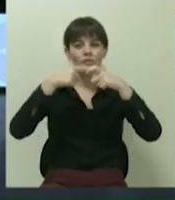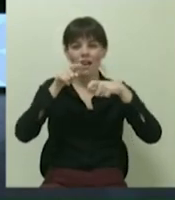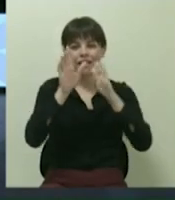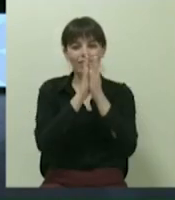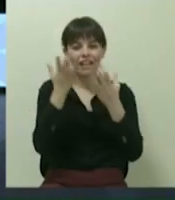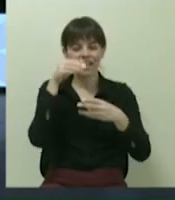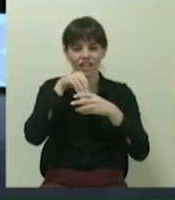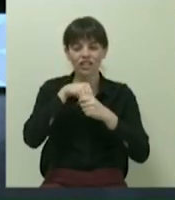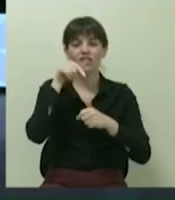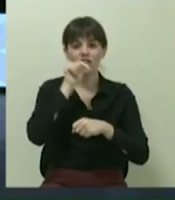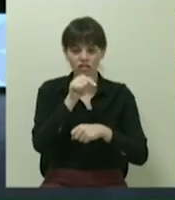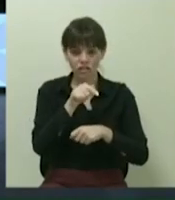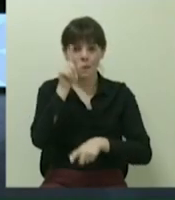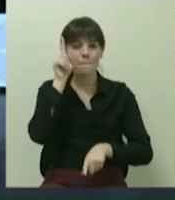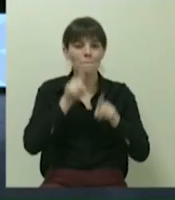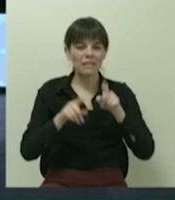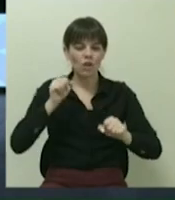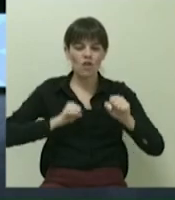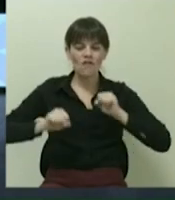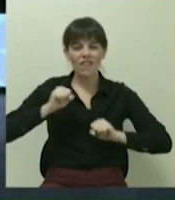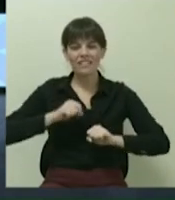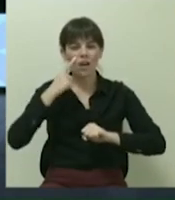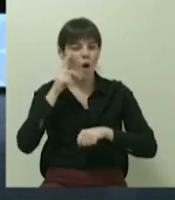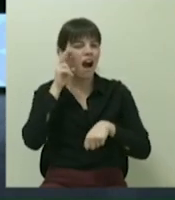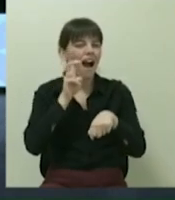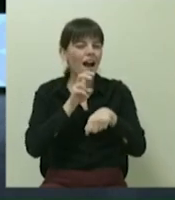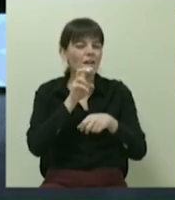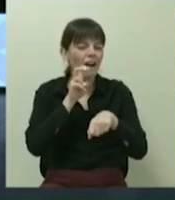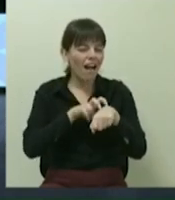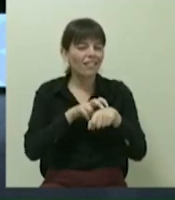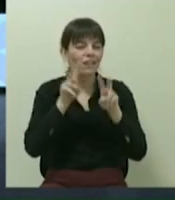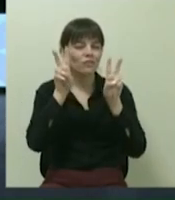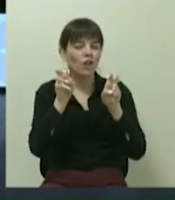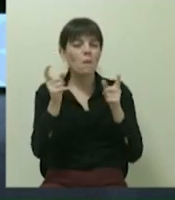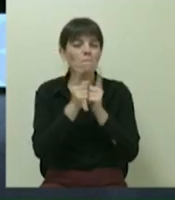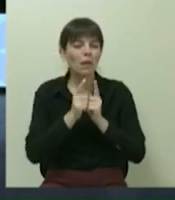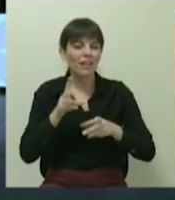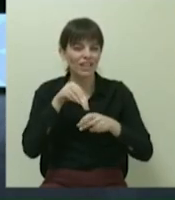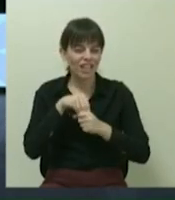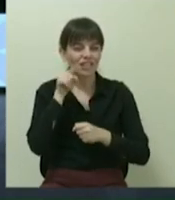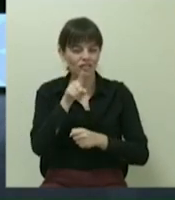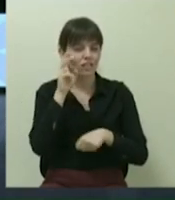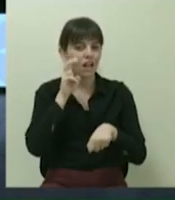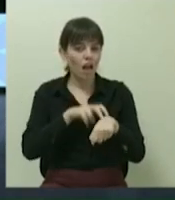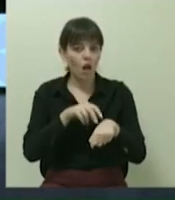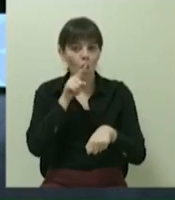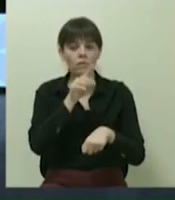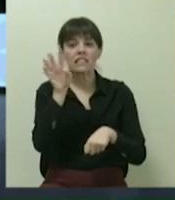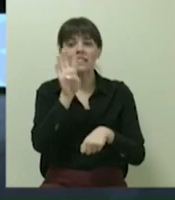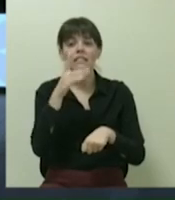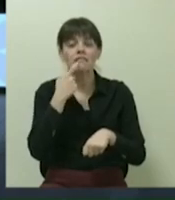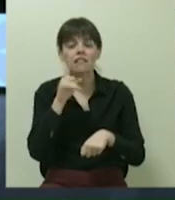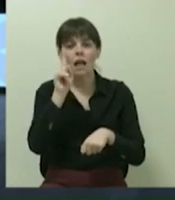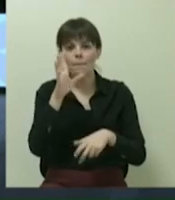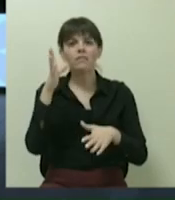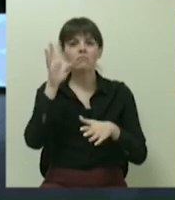Matris çarpımı diye bazılarımızın üniversiteden hatırladığı bir matematiksel işlem vardır. Onun da 40 yıllık bir algoritması